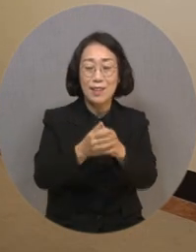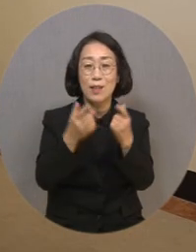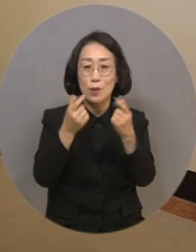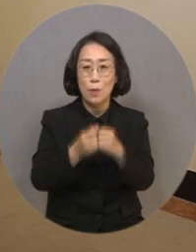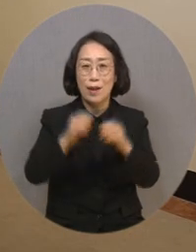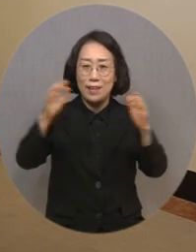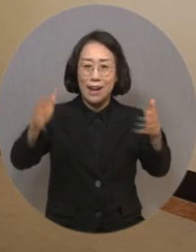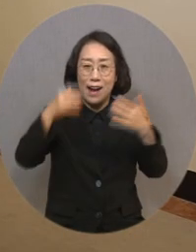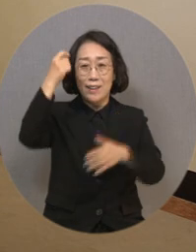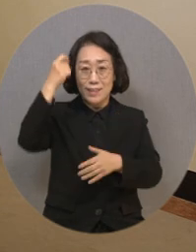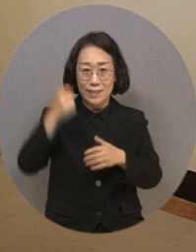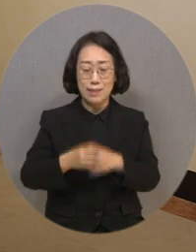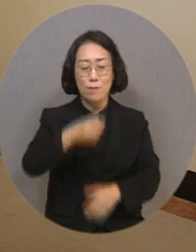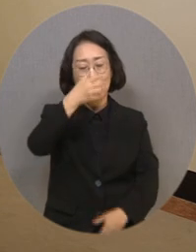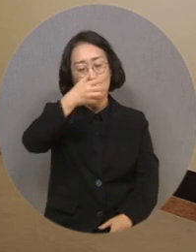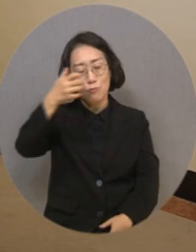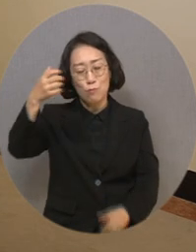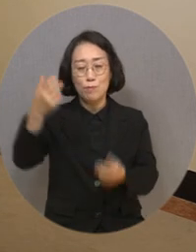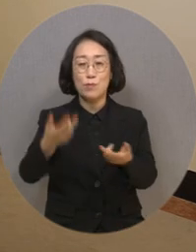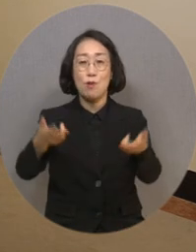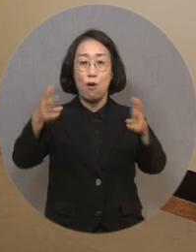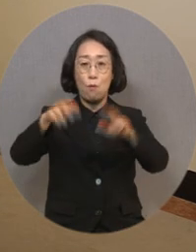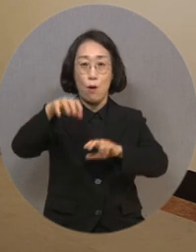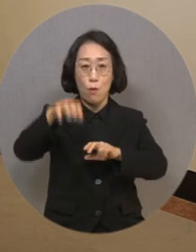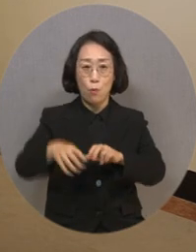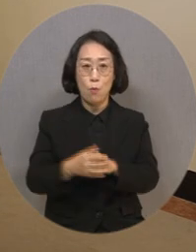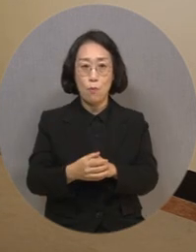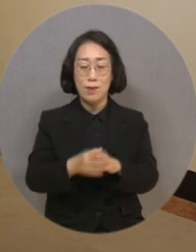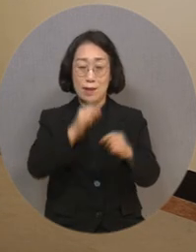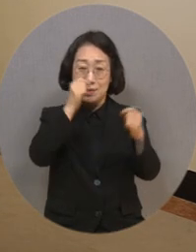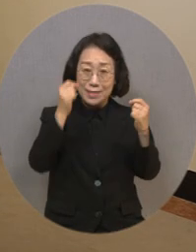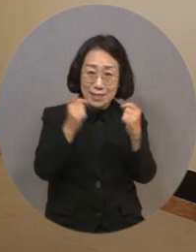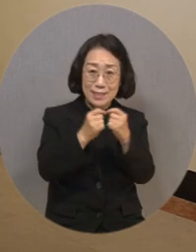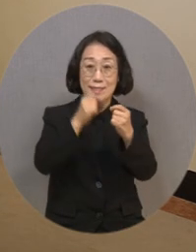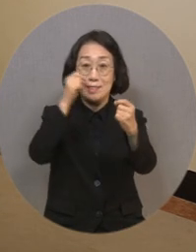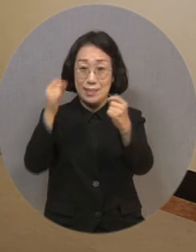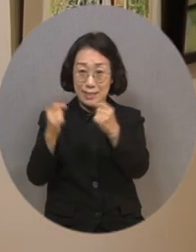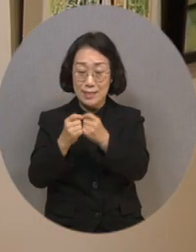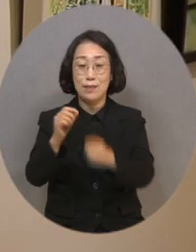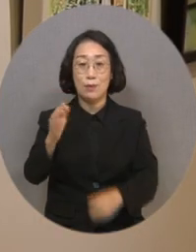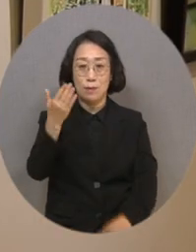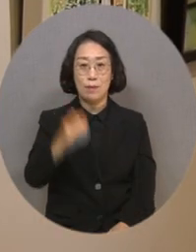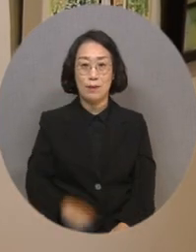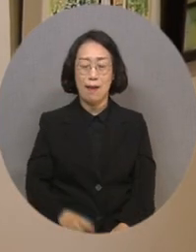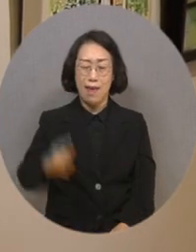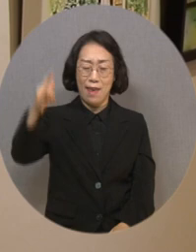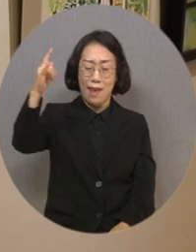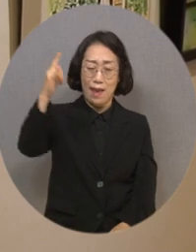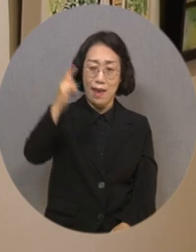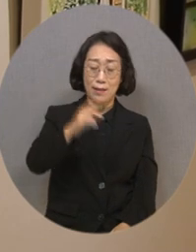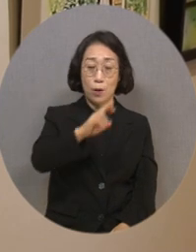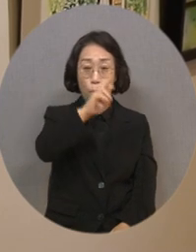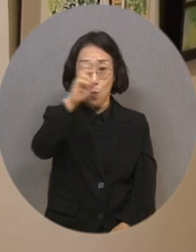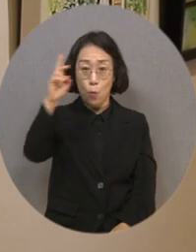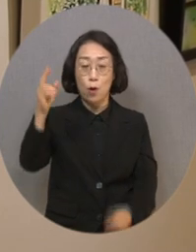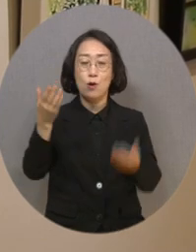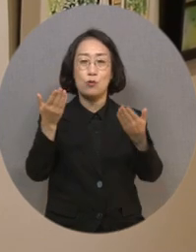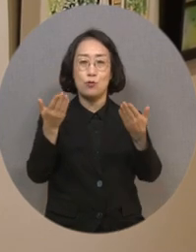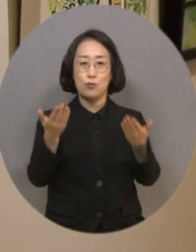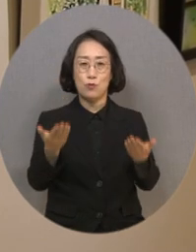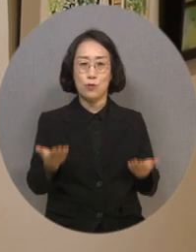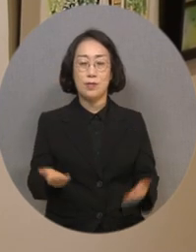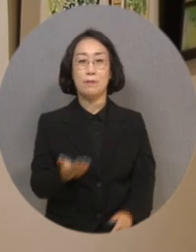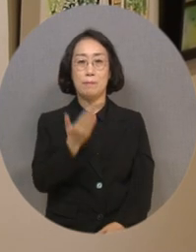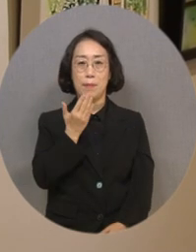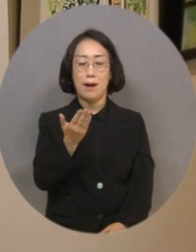떠나고 꿈의 정원을 지나 인연을 만나기도 햇살 가득한 오후에서 휴식을 취하기도